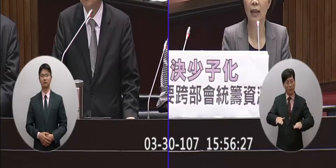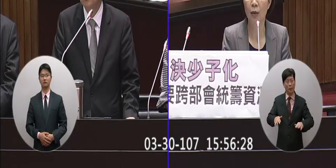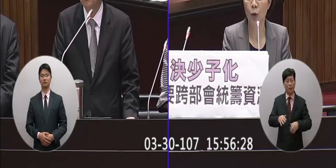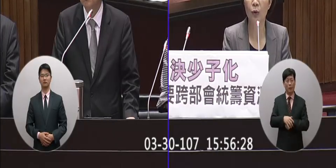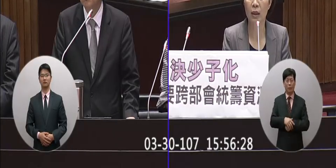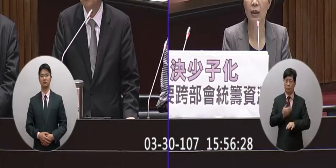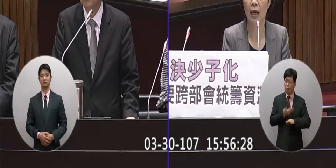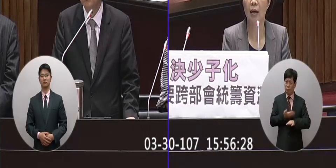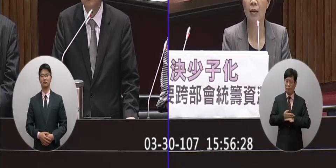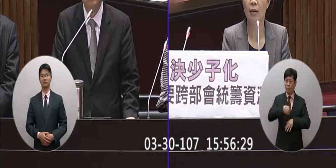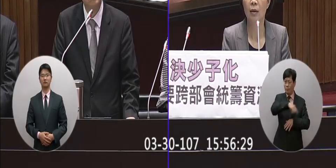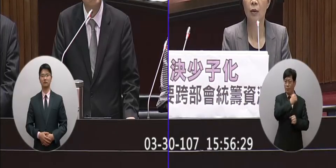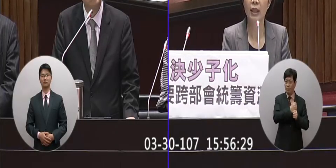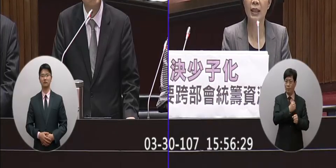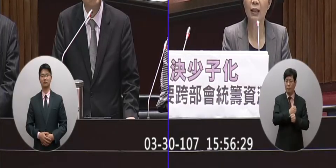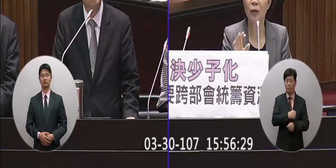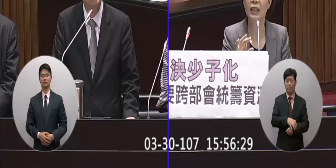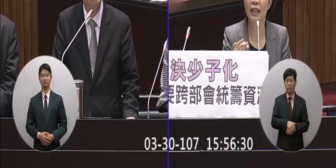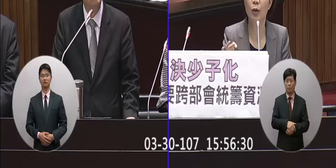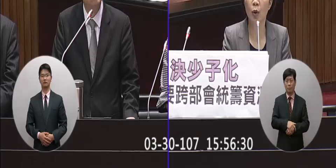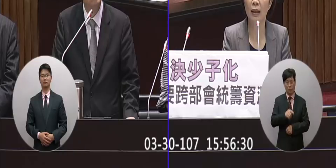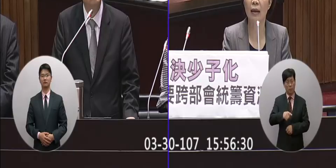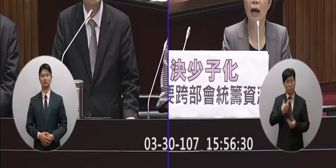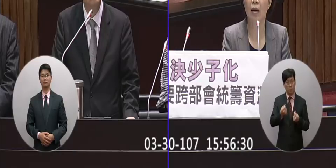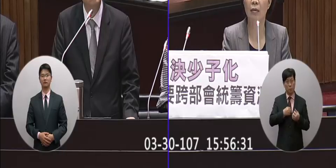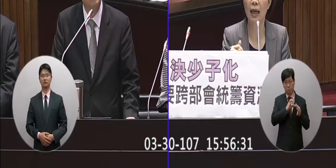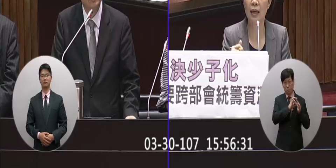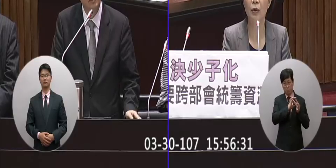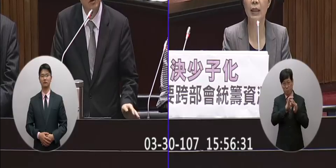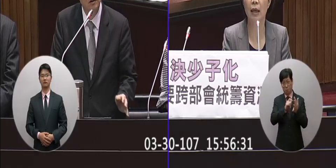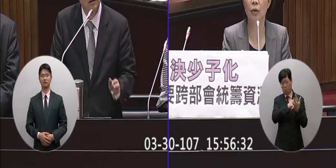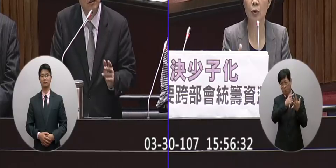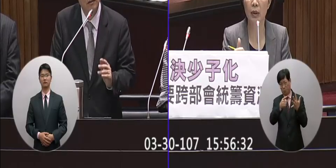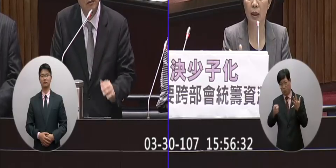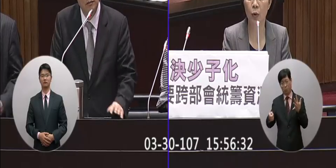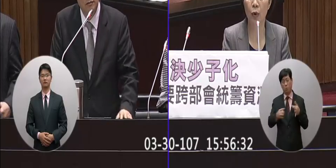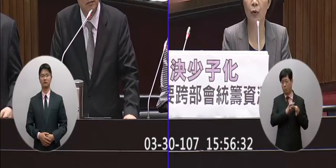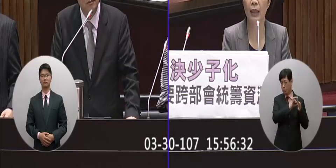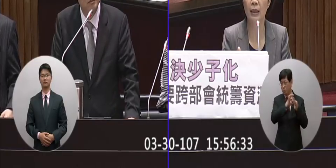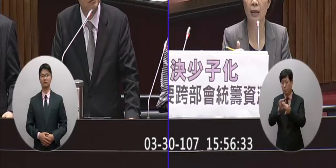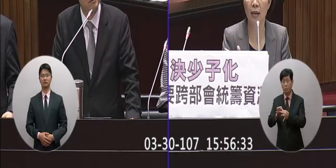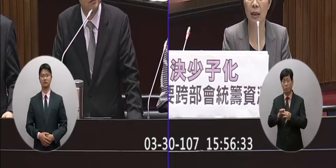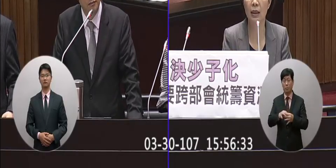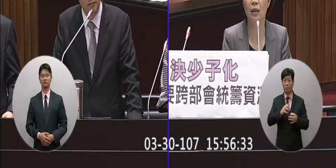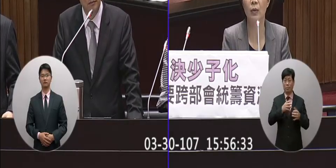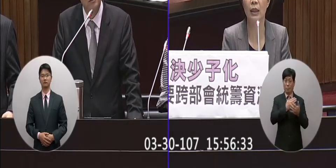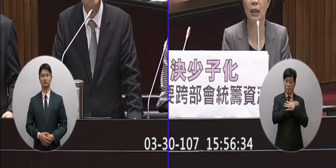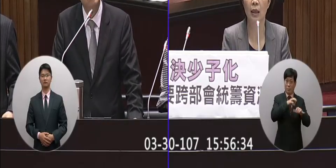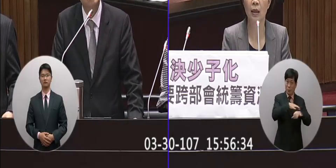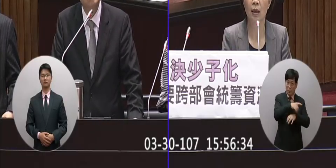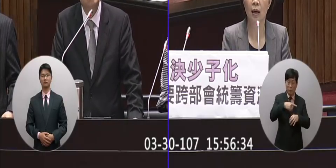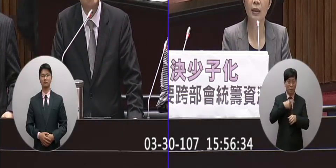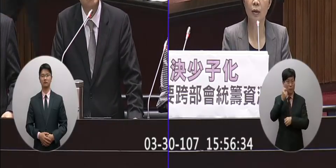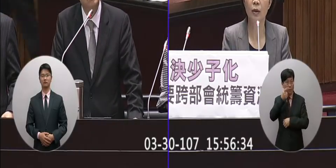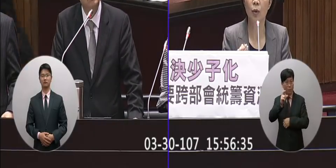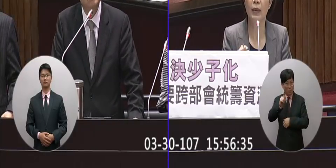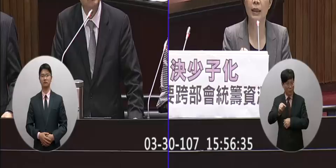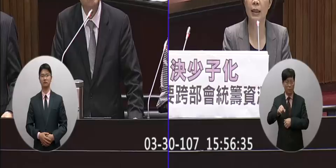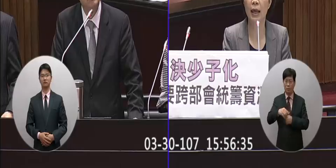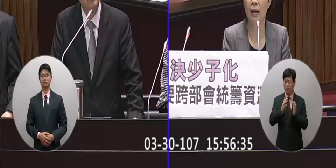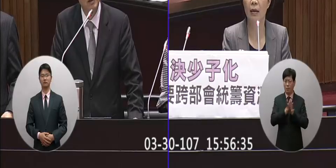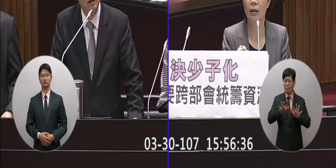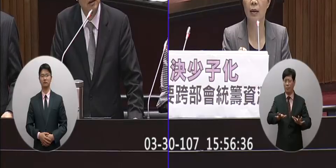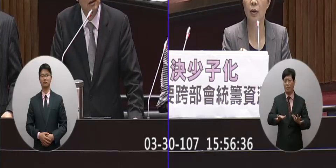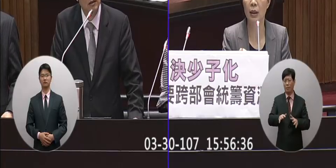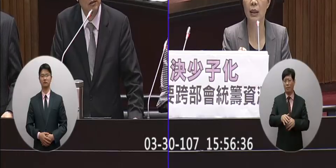的来投入职场。所以这个都是一连串的啦刚刚有讲就是说整个托育环境然后低薪的问题，好，这个都是我